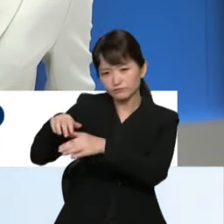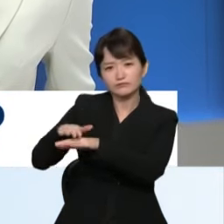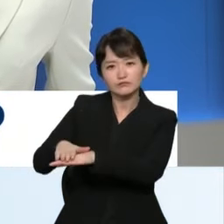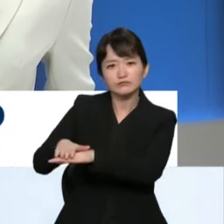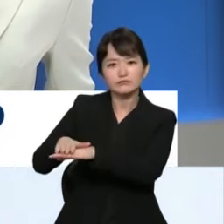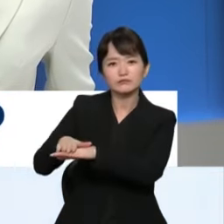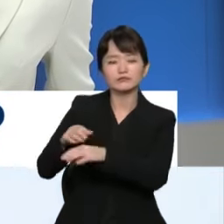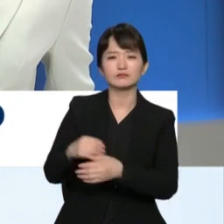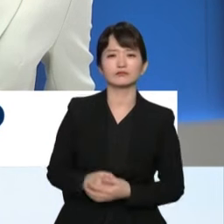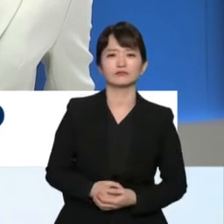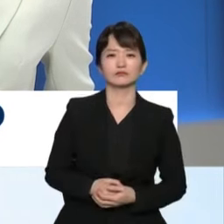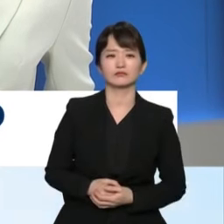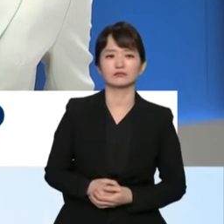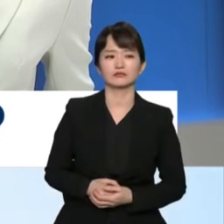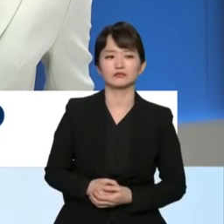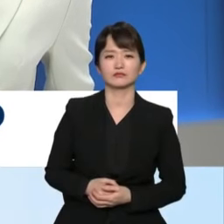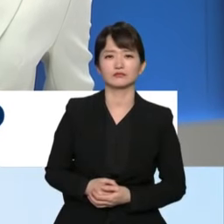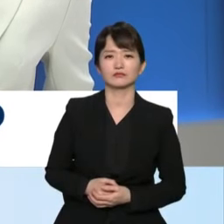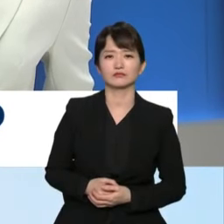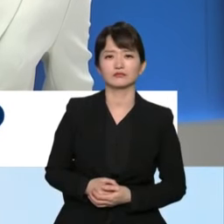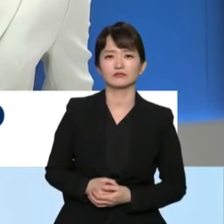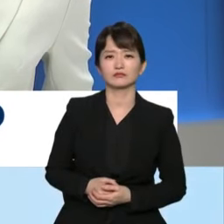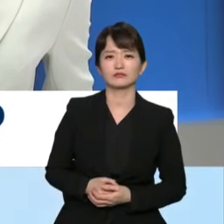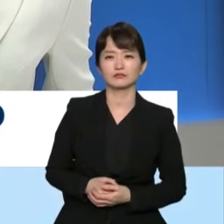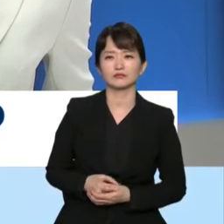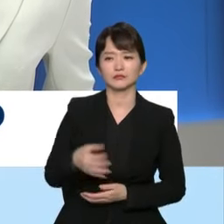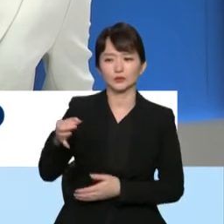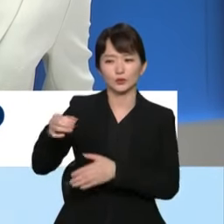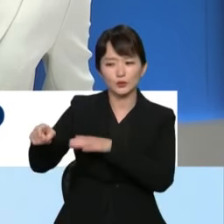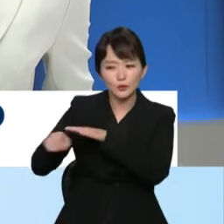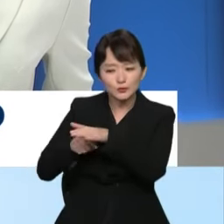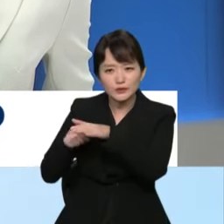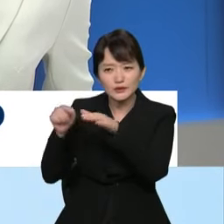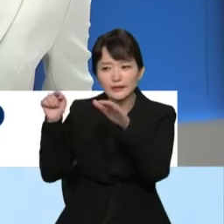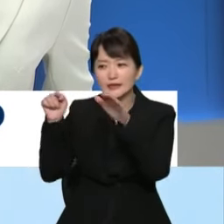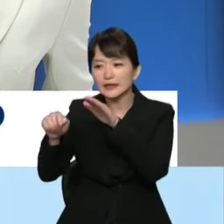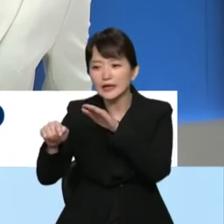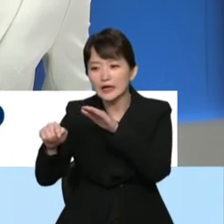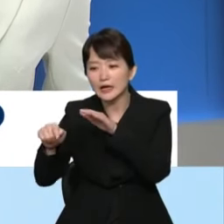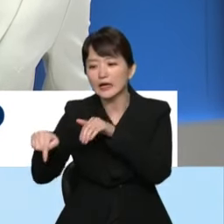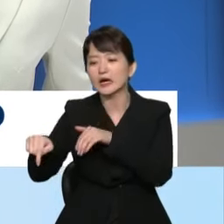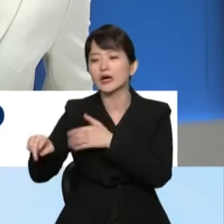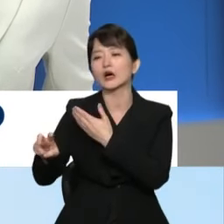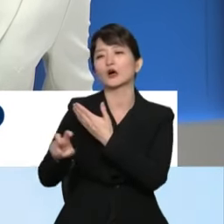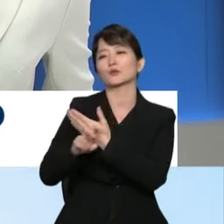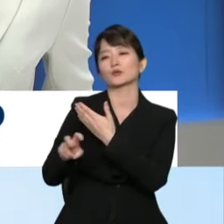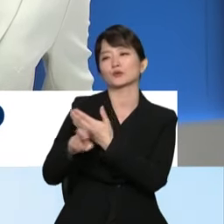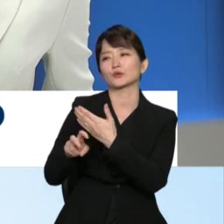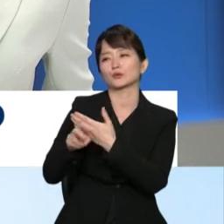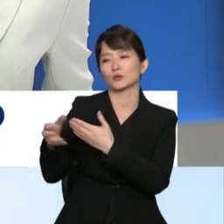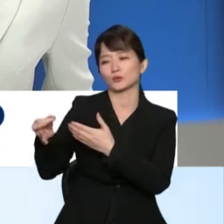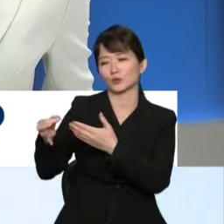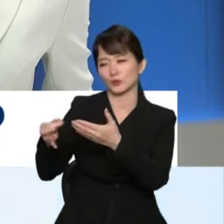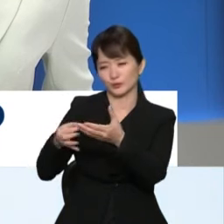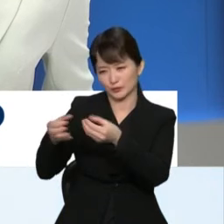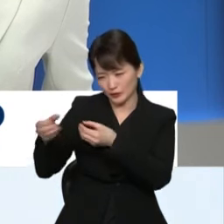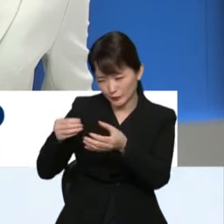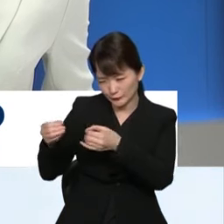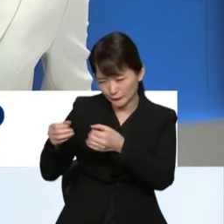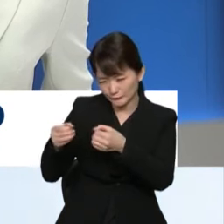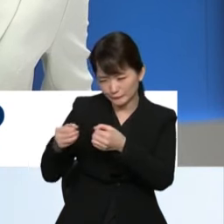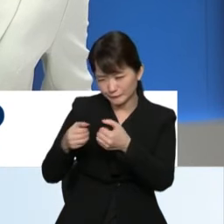아 훔쳐갈까 훔 훔쳐 가려고 들어왔는데 여기 불법 사체 상당해 주고 도와주는 된 줄